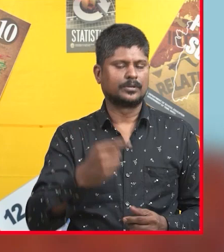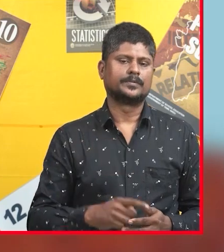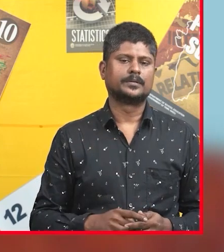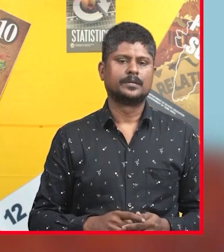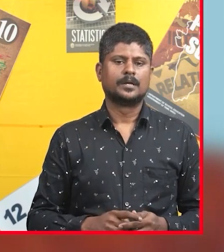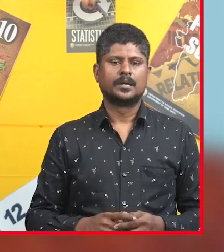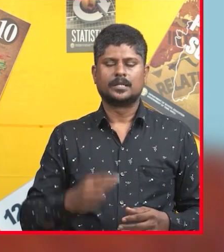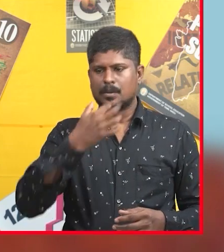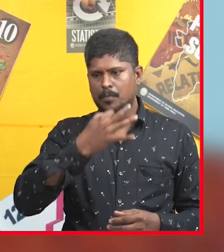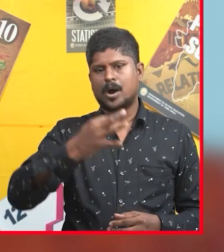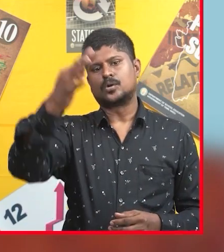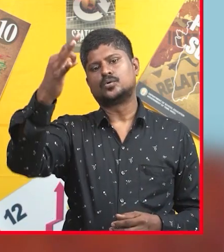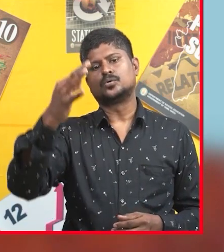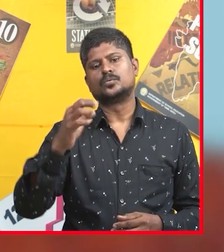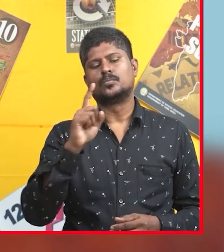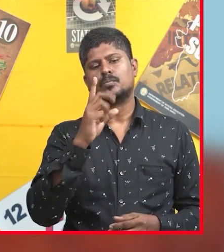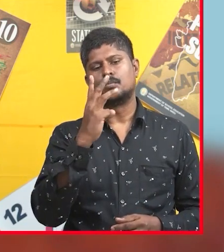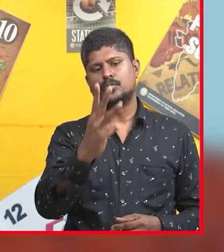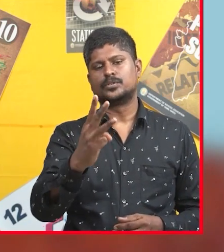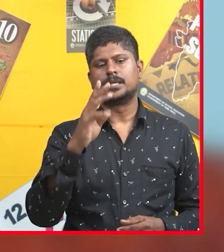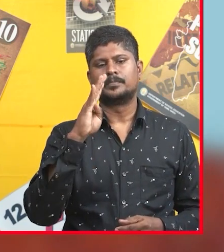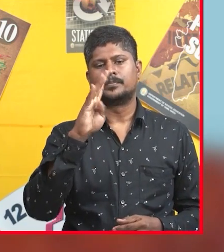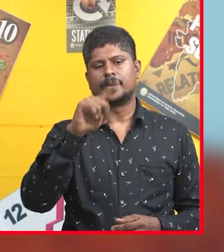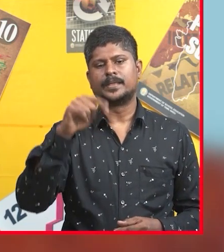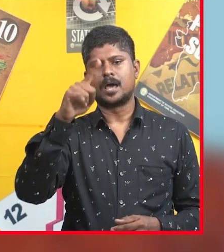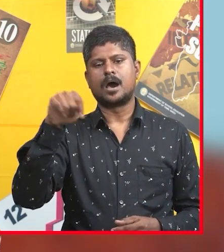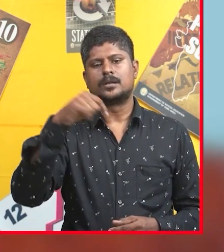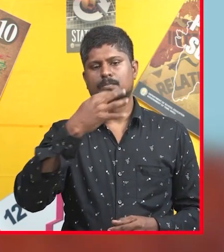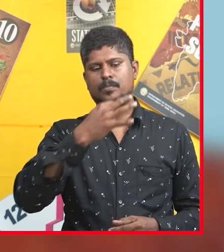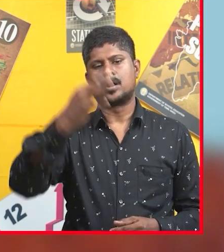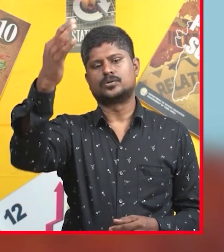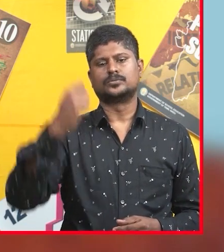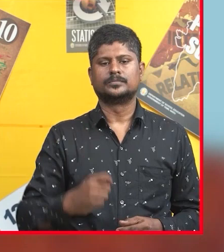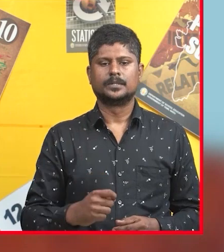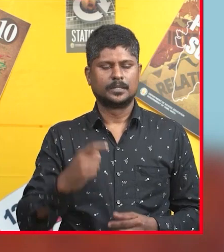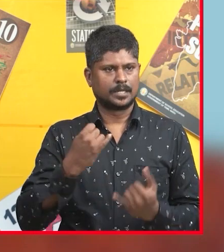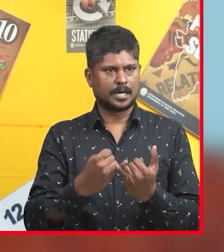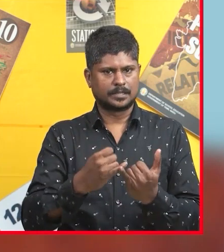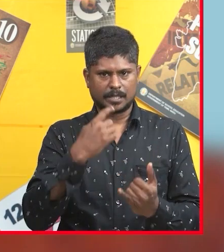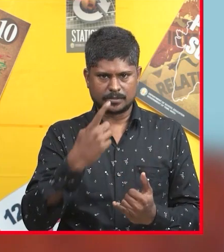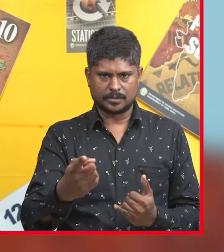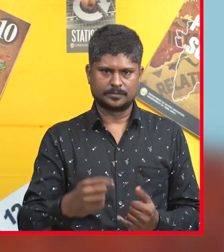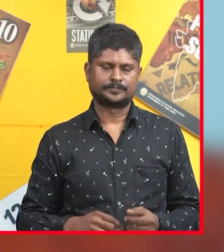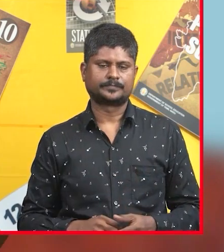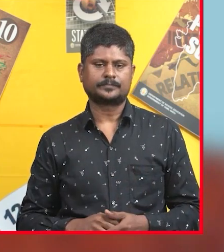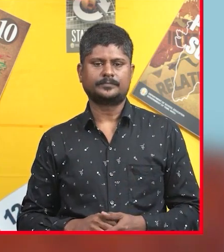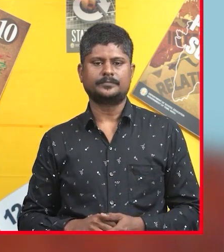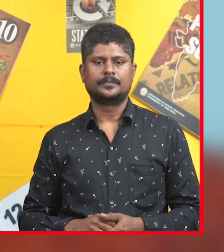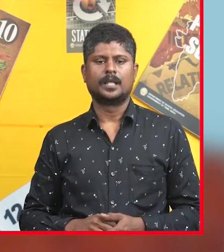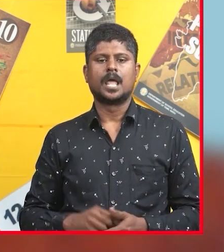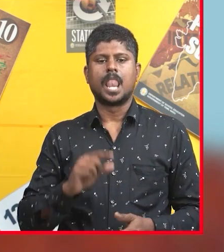இந்த புறநானூறு பாடல் 316வது பாடல் இந்த கருத்தை சொல்லுது. நெருனை வந்த